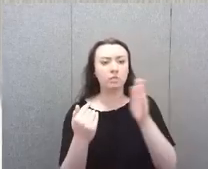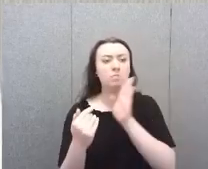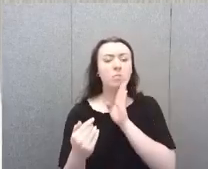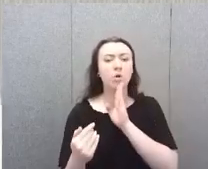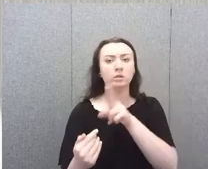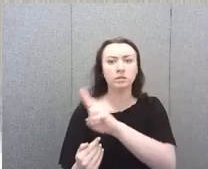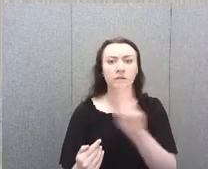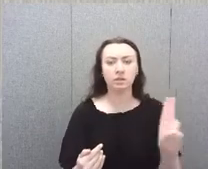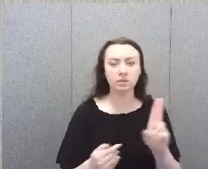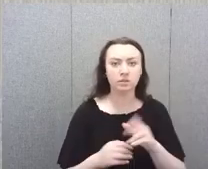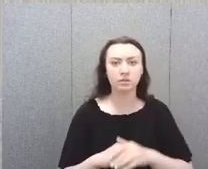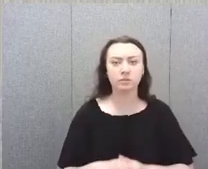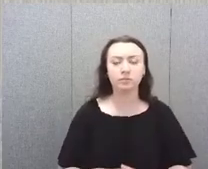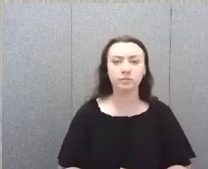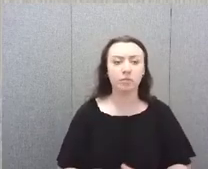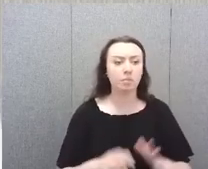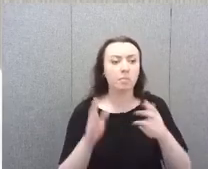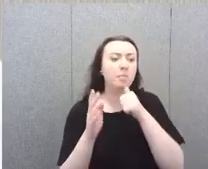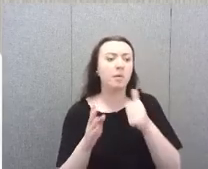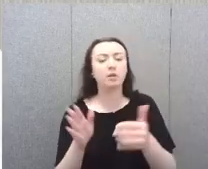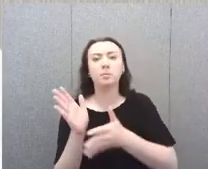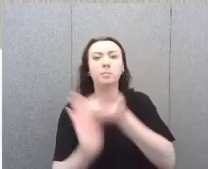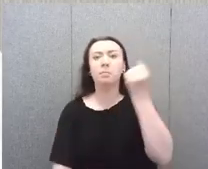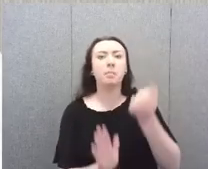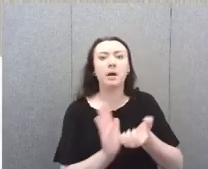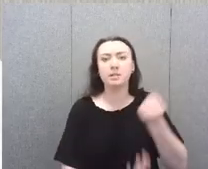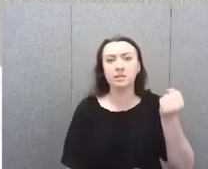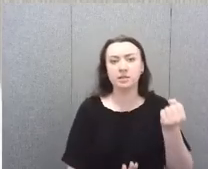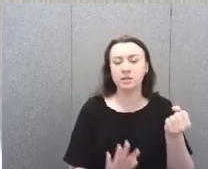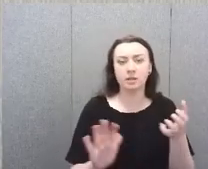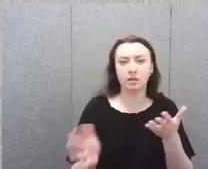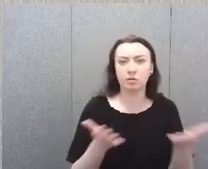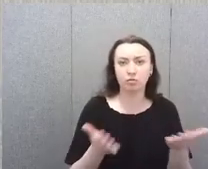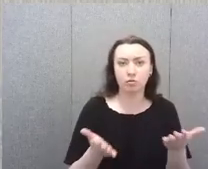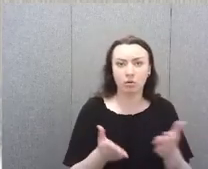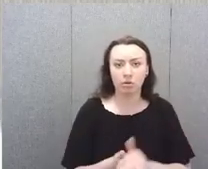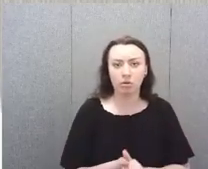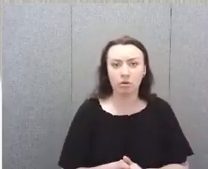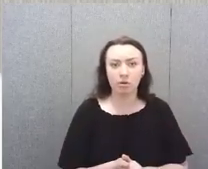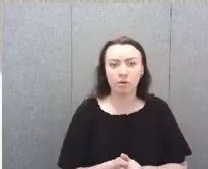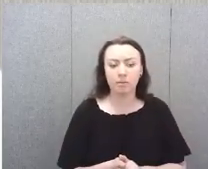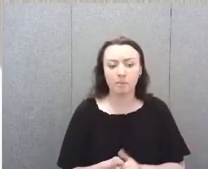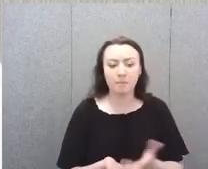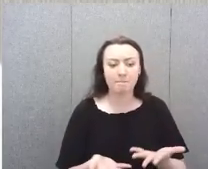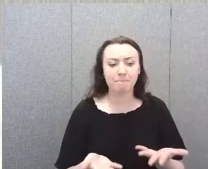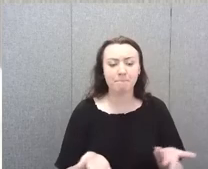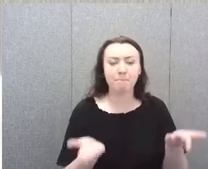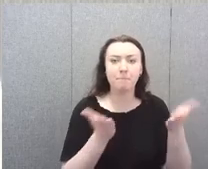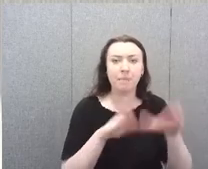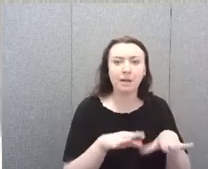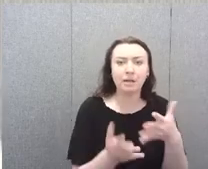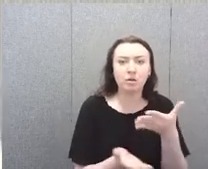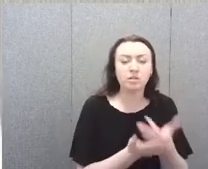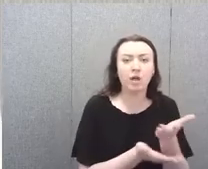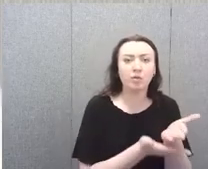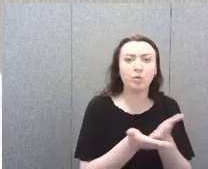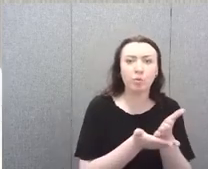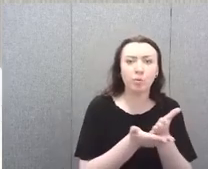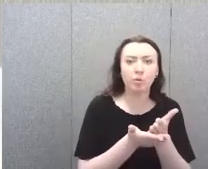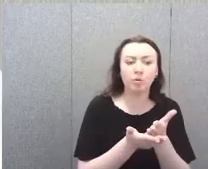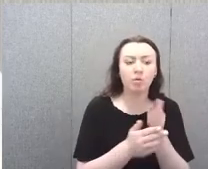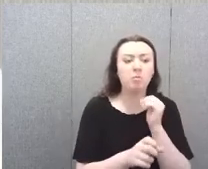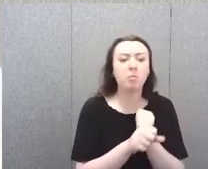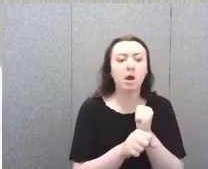сегодня женщины, которые чего-то достигли, внесли свой вклад, сделали это